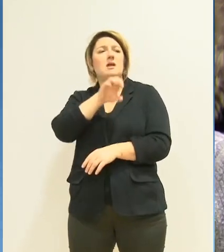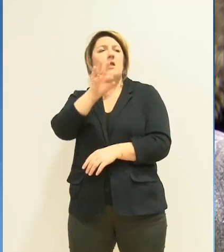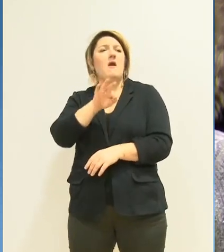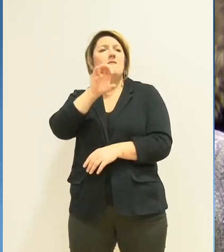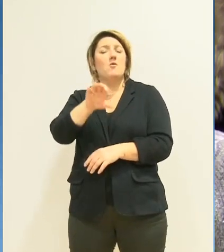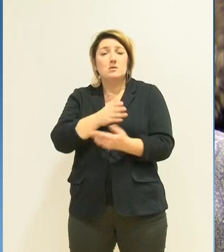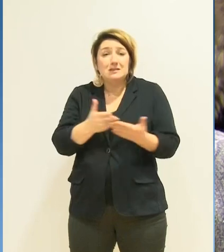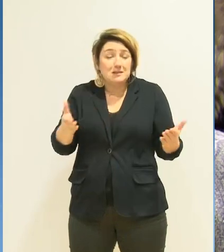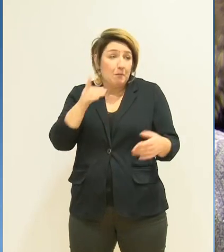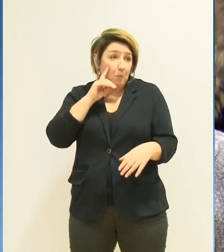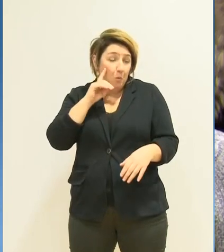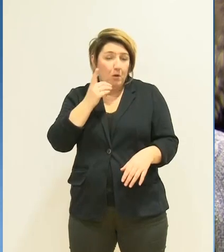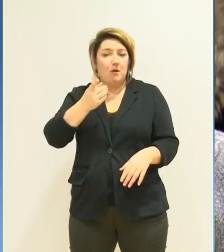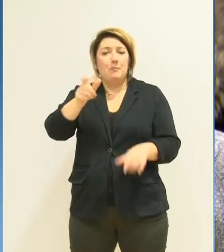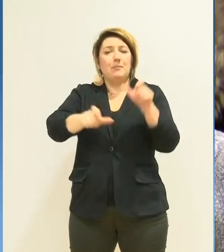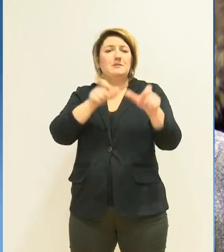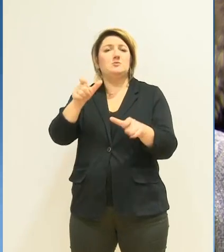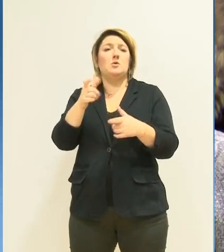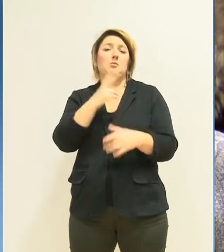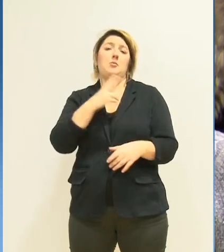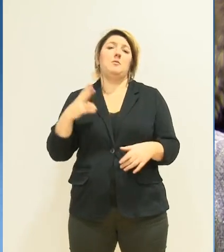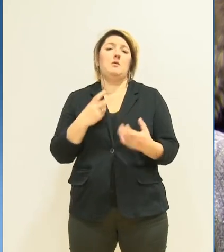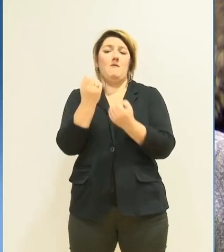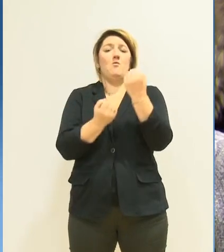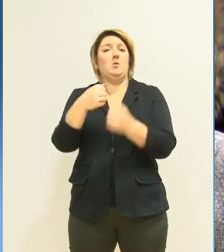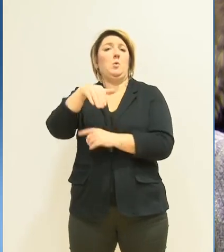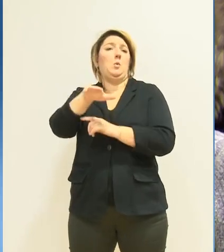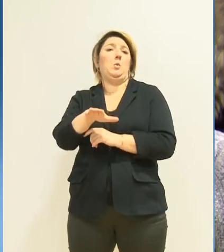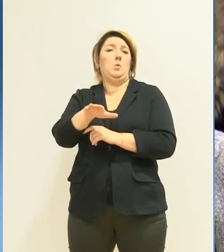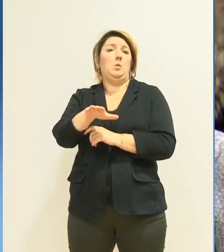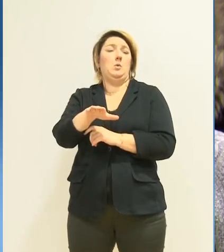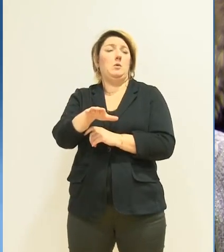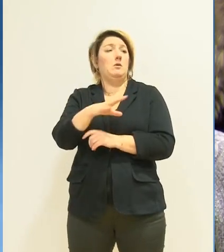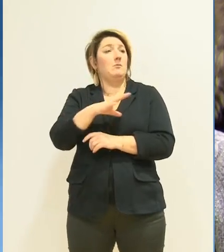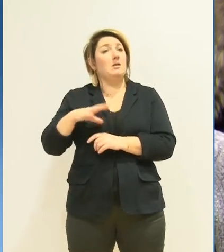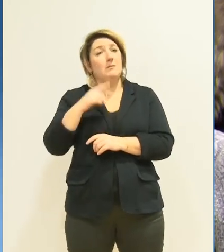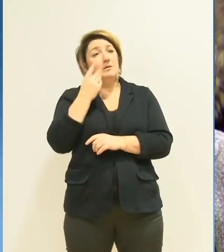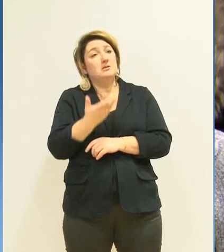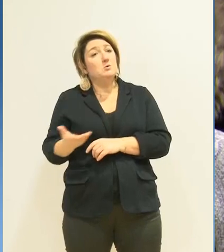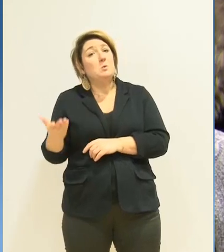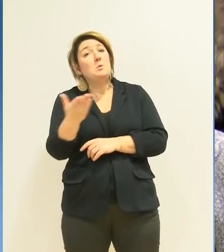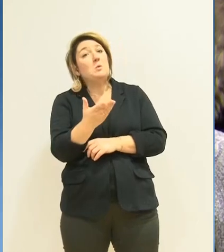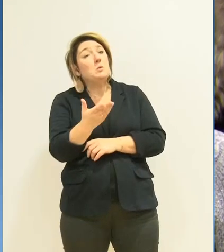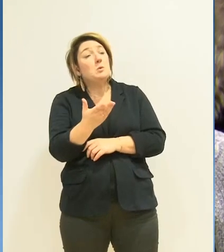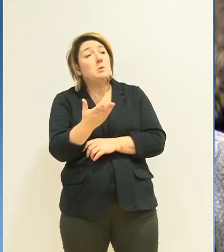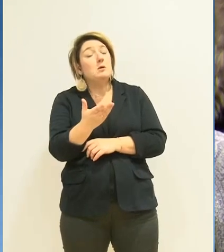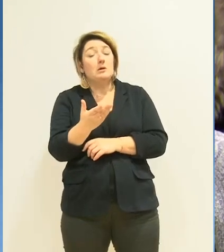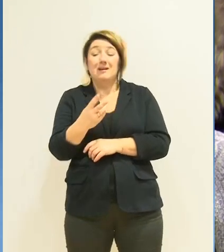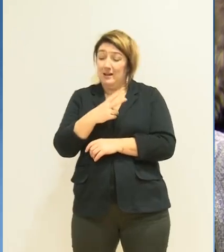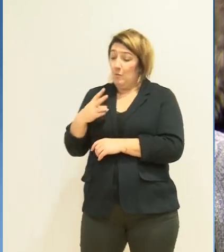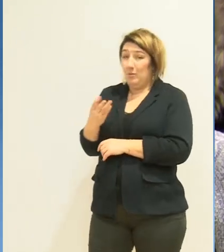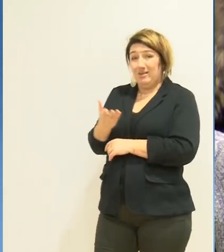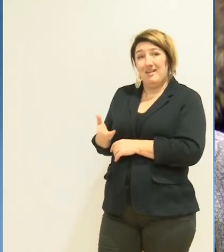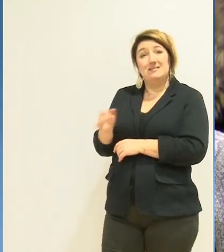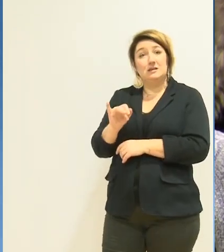de véhicules luther les utilitaires légers mesdames et messieurs les conseillers les conseillères se sont en cours pour faire très simple et